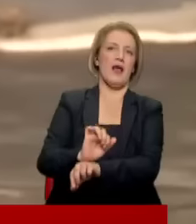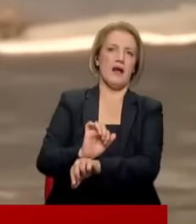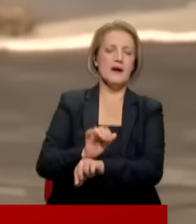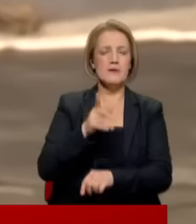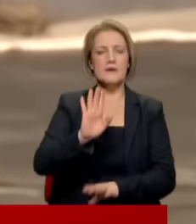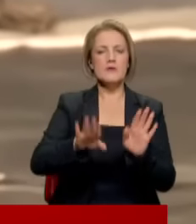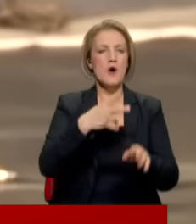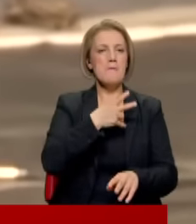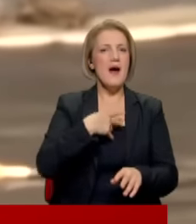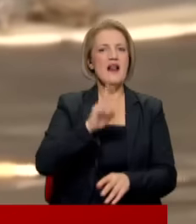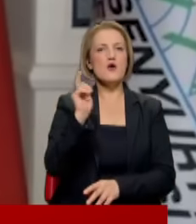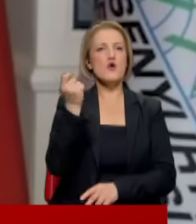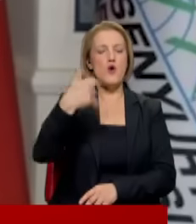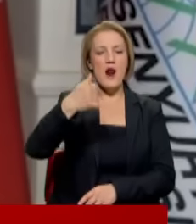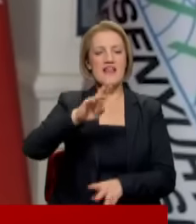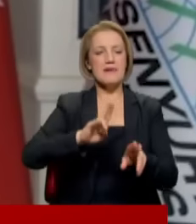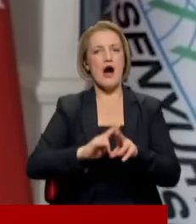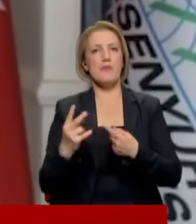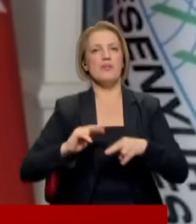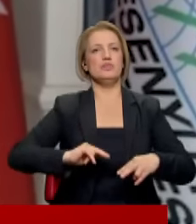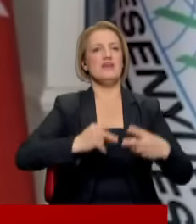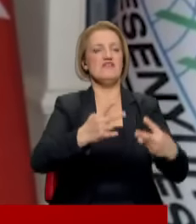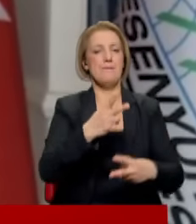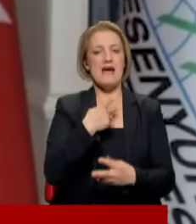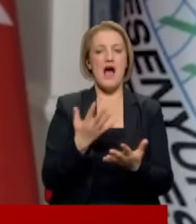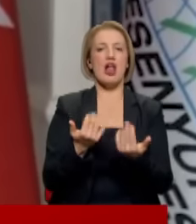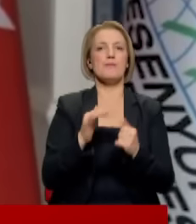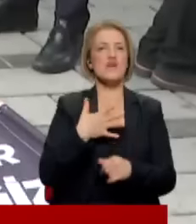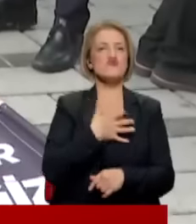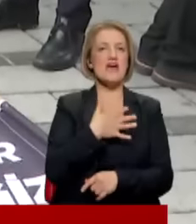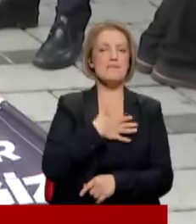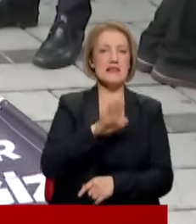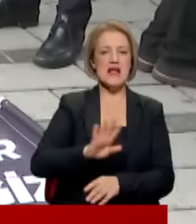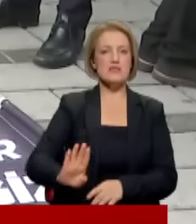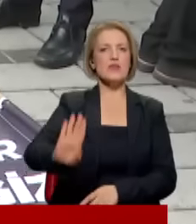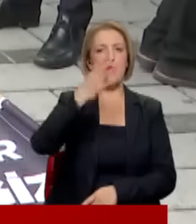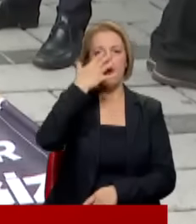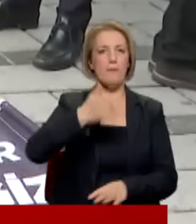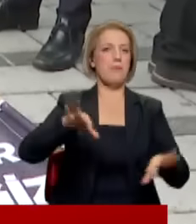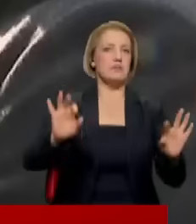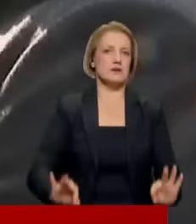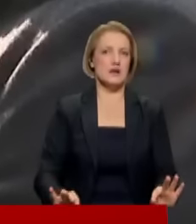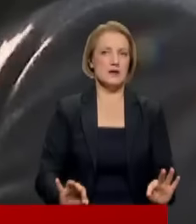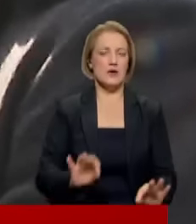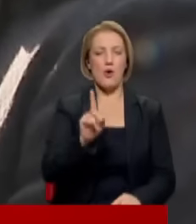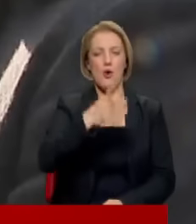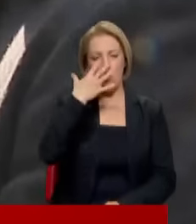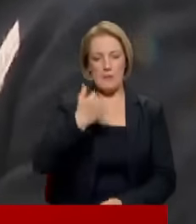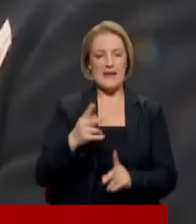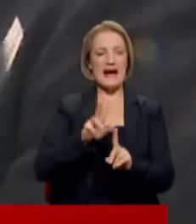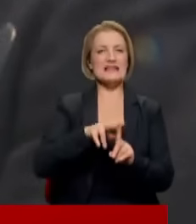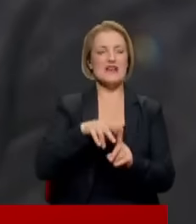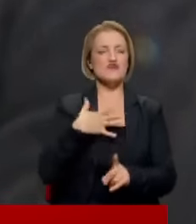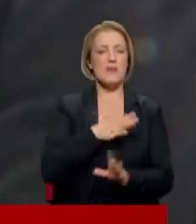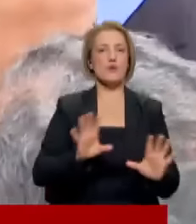ardından belediye yönetimi kayyuma devredildi belediyeye alınmayan CHP'liler demokrasi nöbeti başlattı o nöbete katılan